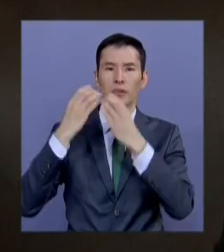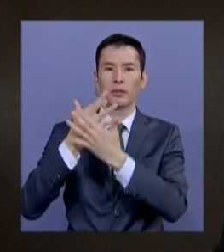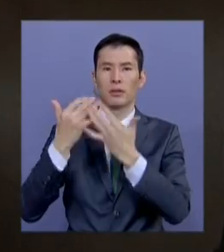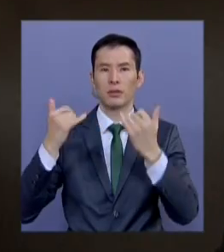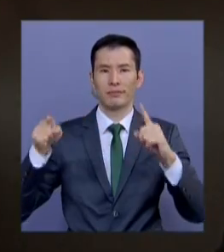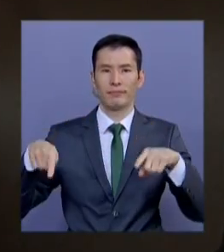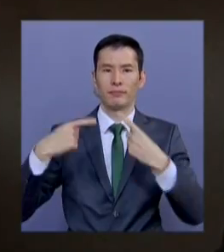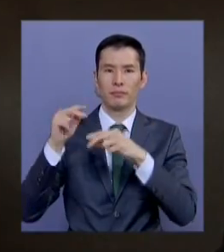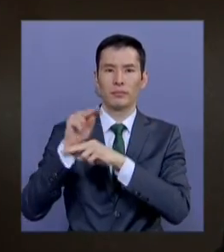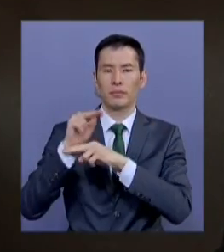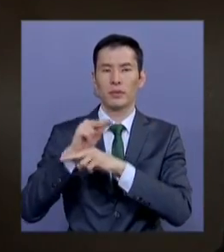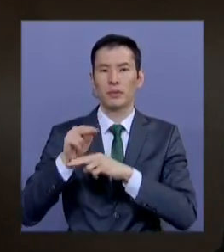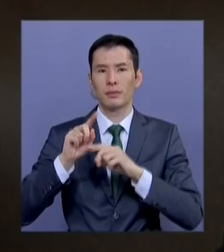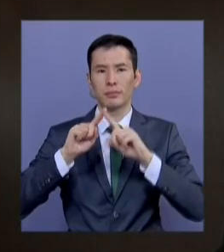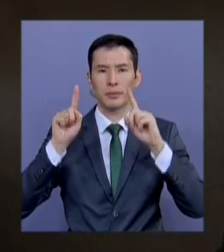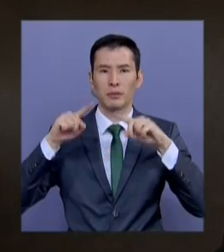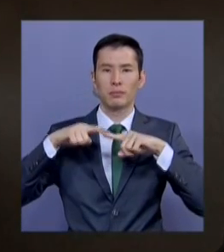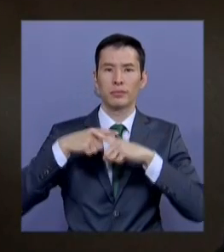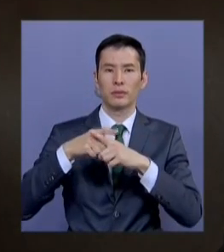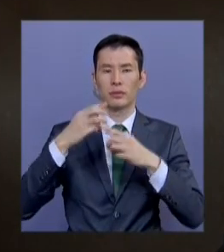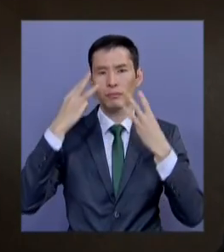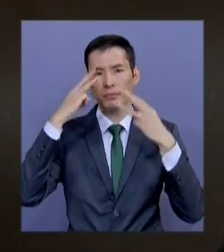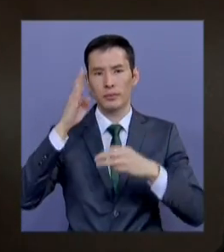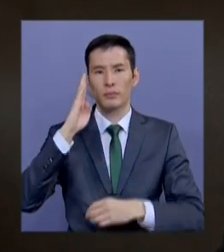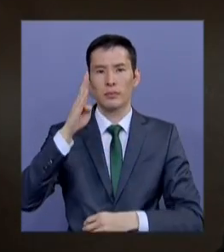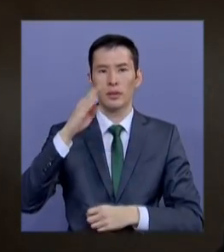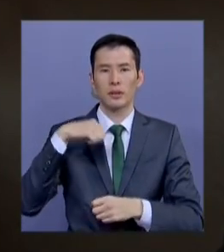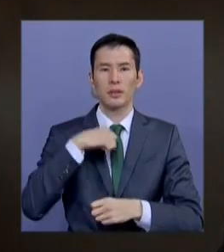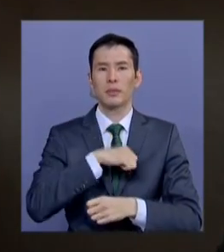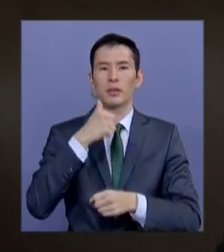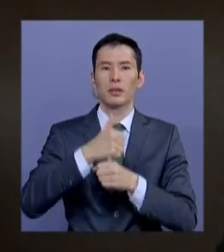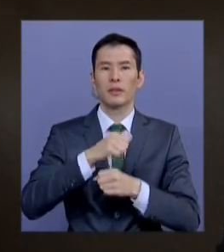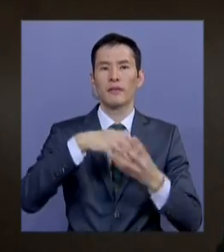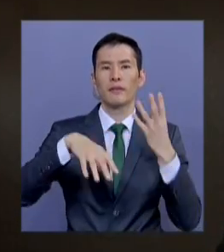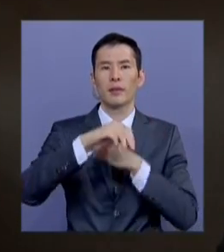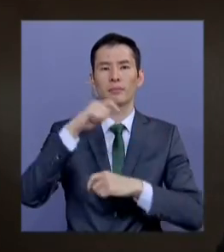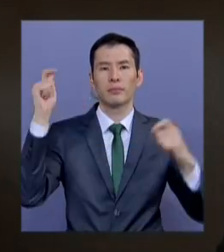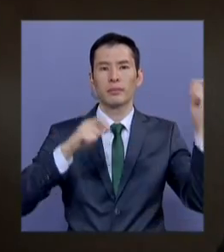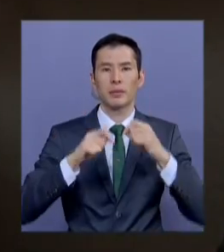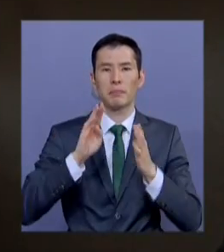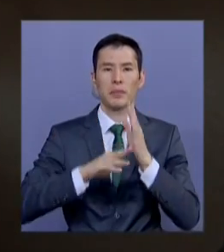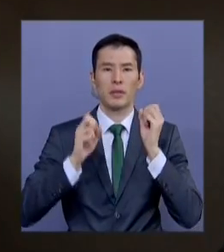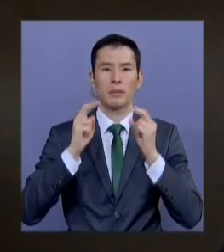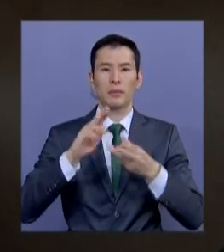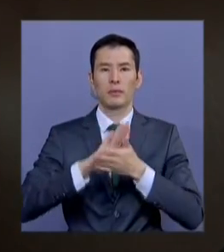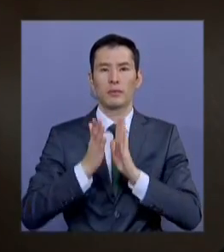пайдалануды жоспарлап отырмыз. Инновациялық жетістіктерді қосамыз. Ең бастысы барлық қонақтарға қауіпсіз әрі ыңғайлы жағдай жасау.